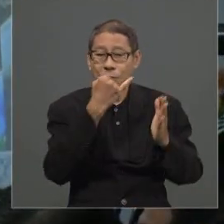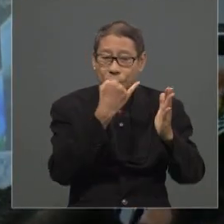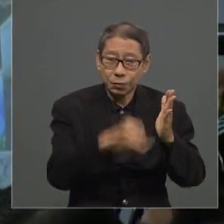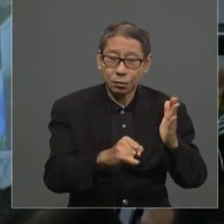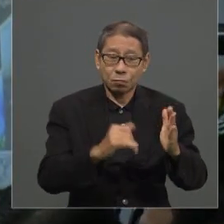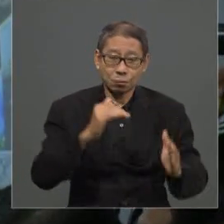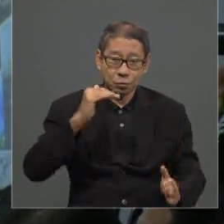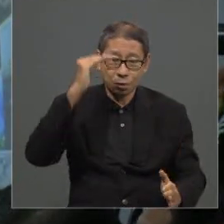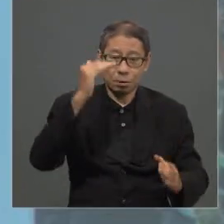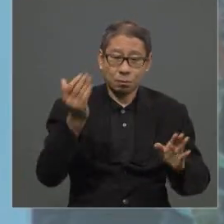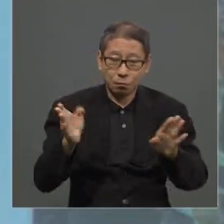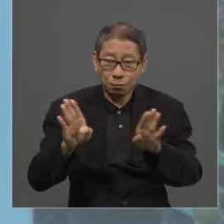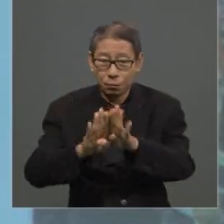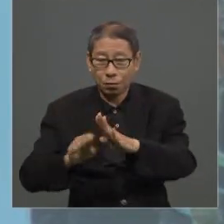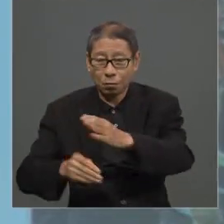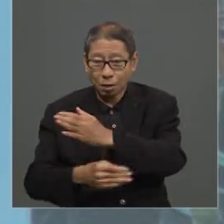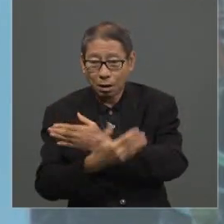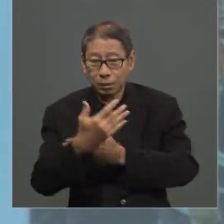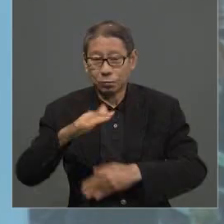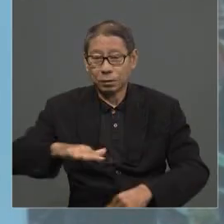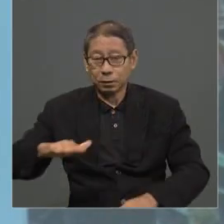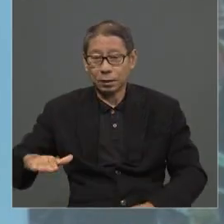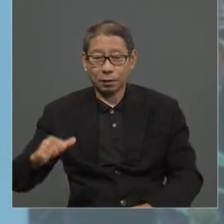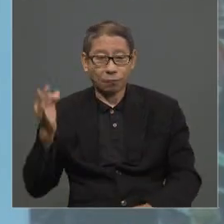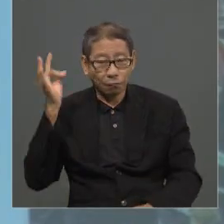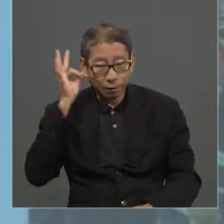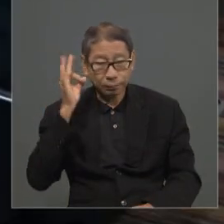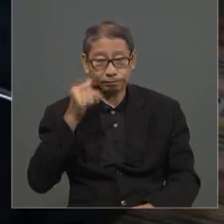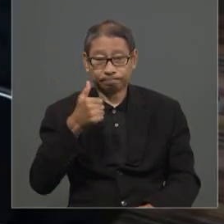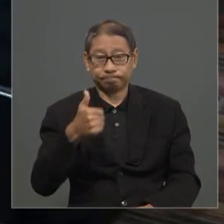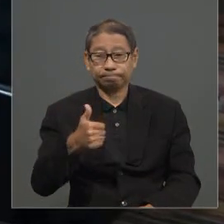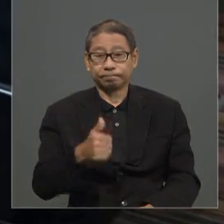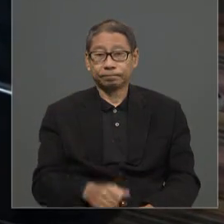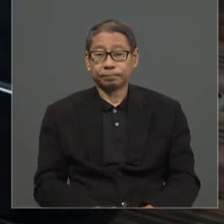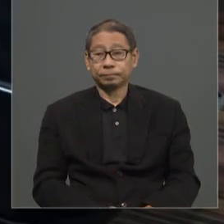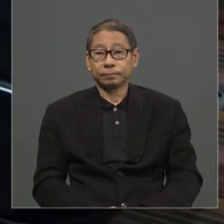ใหญ่ไปปิดโอกาสการเรียนรู้ของเด็กลองฟังเสียงบางช่วงบางตอนครับ